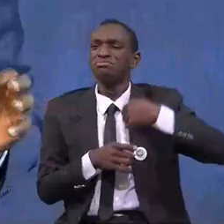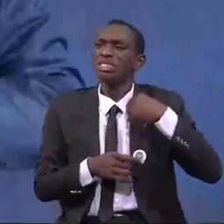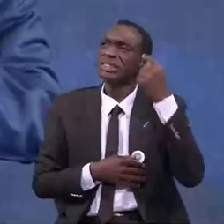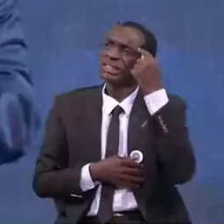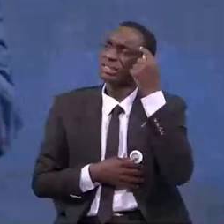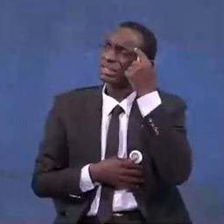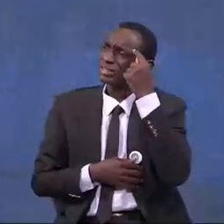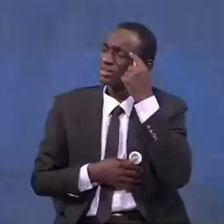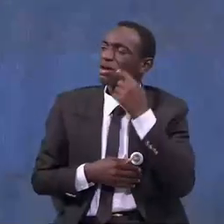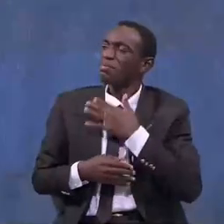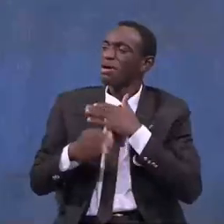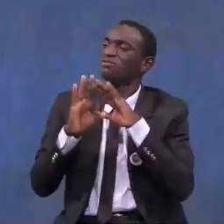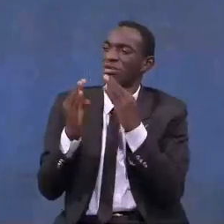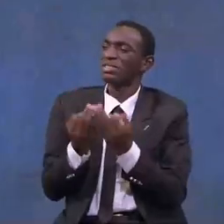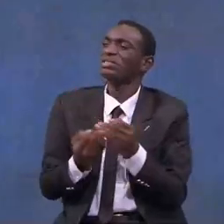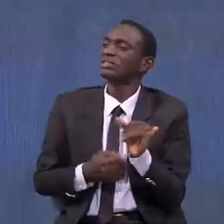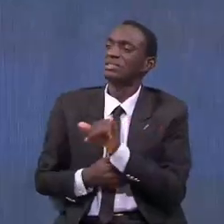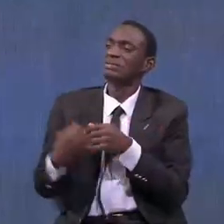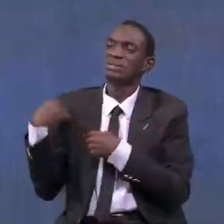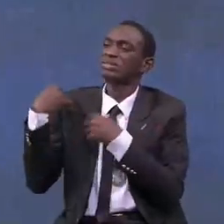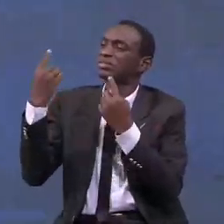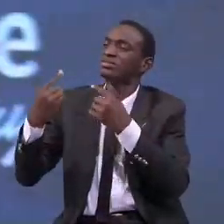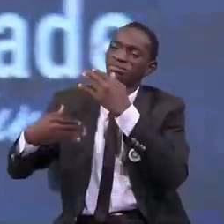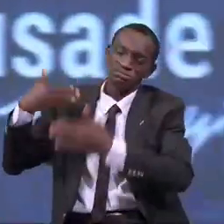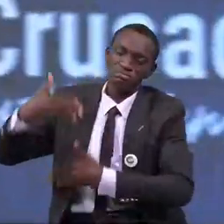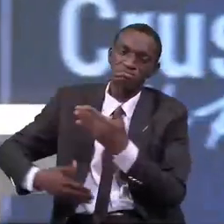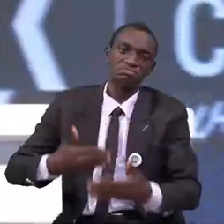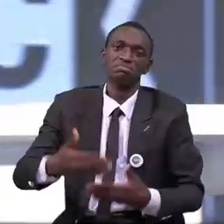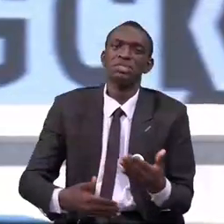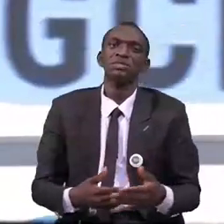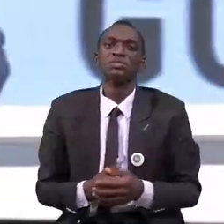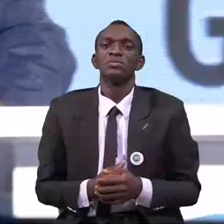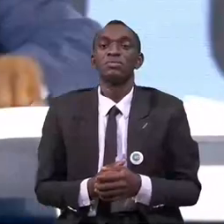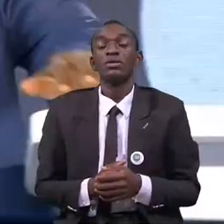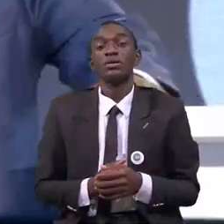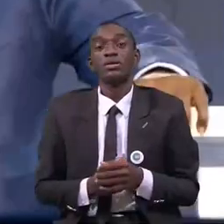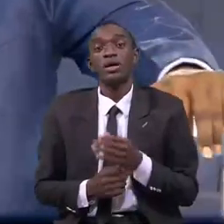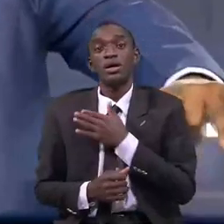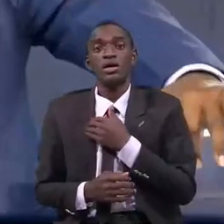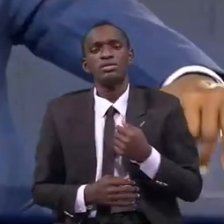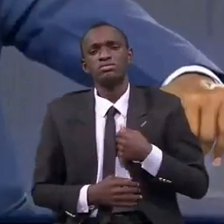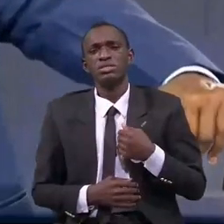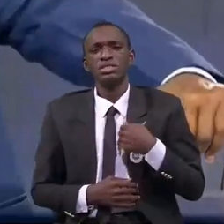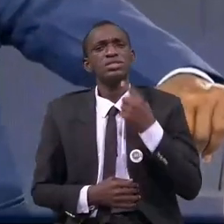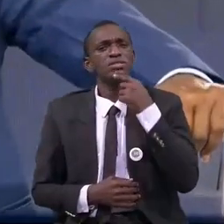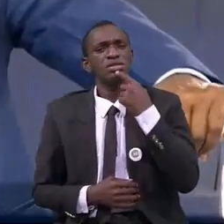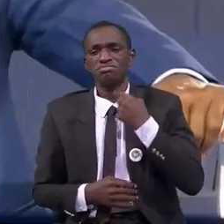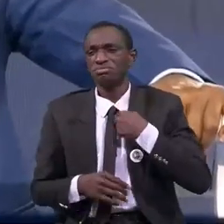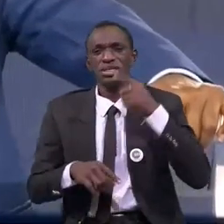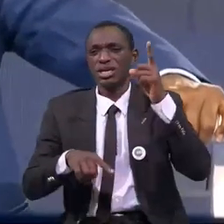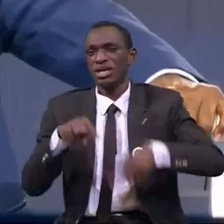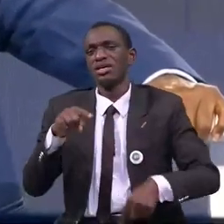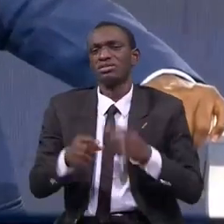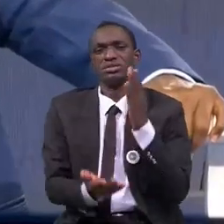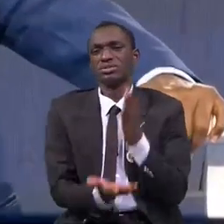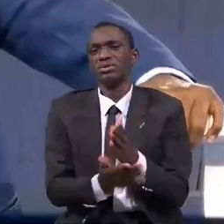grandissez que ça c'est notre sort de génération en génération et vous dit je ne